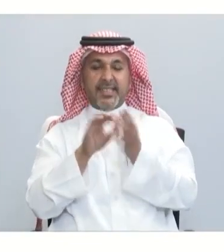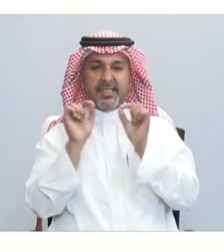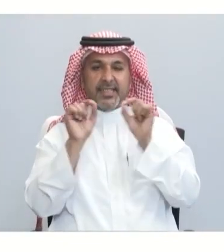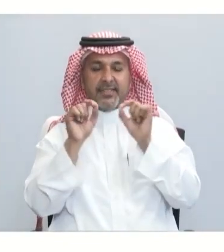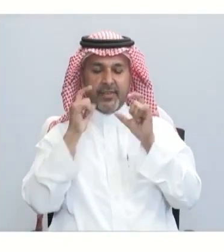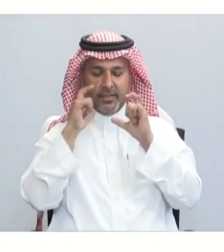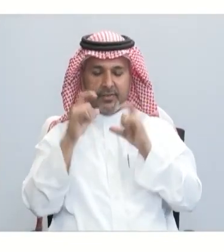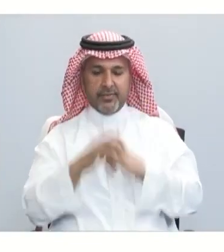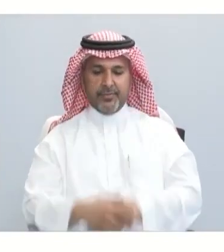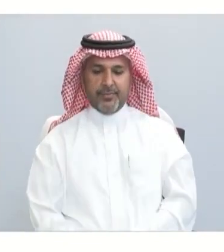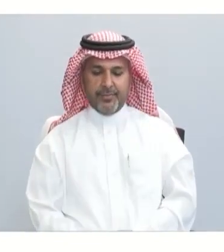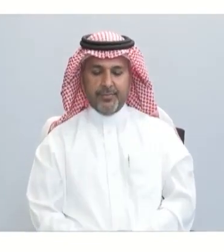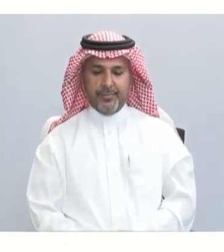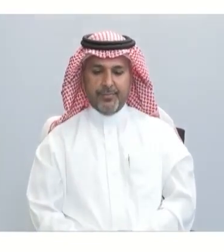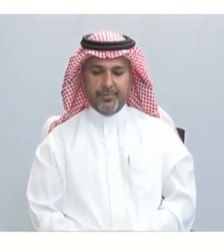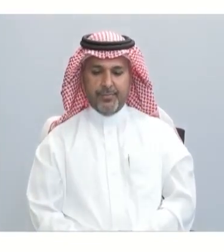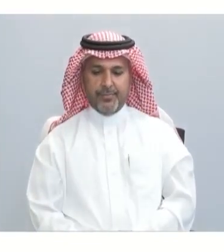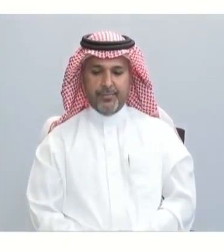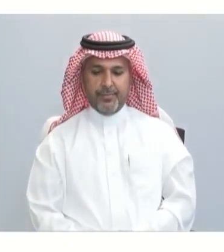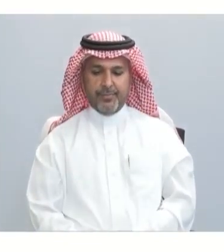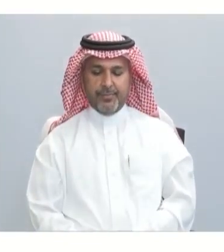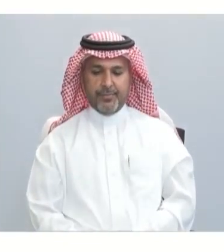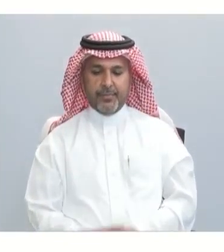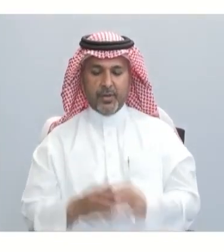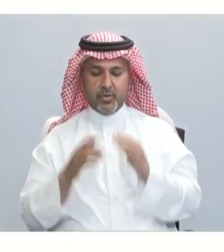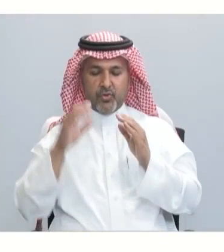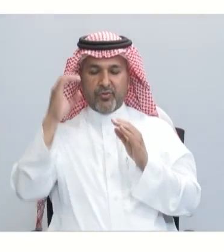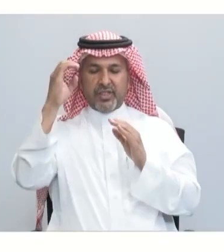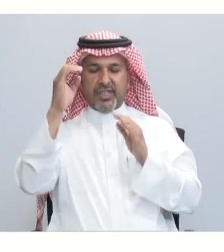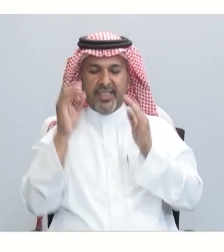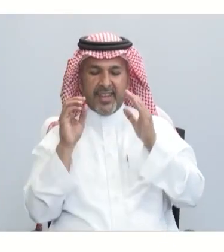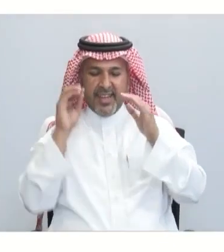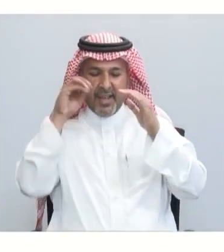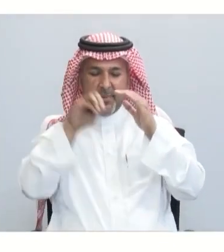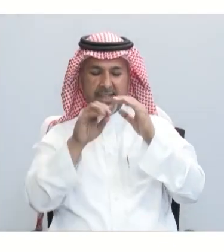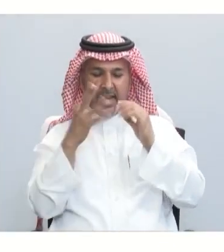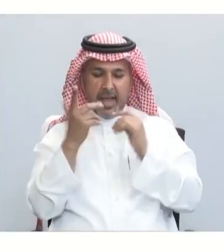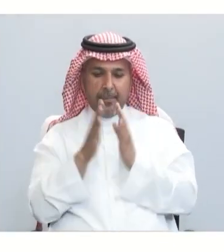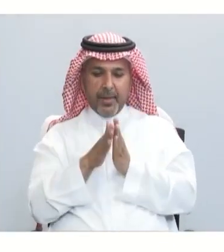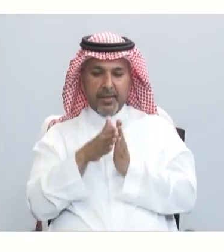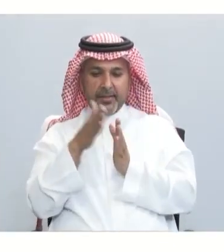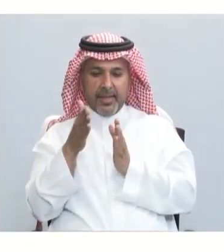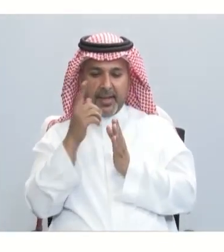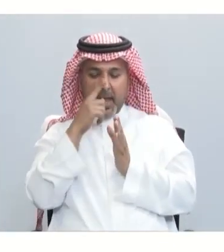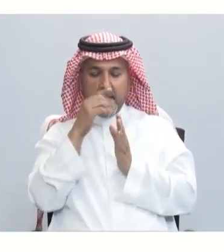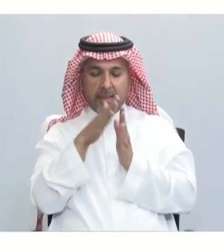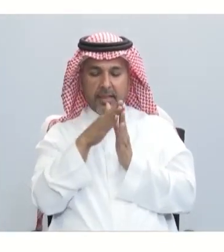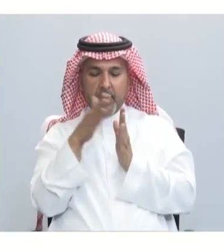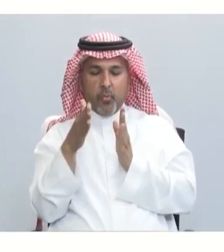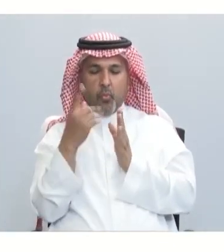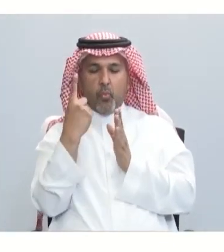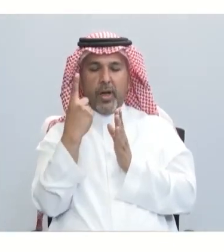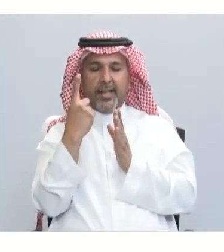وصفر بالنسبه لما بداخل الجذر تحركت كم وحده واحده لليمين